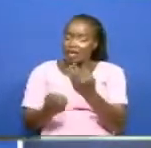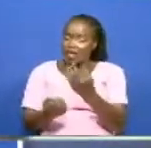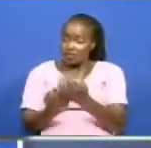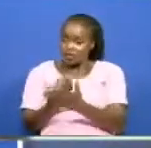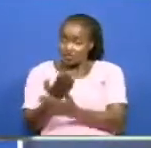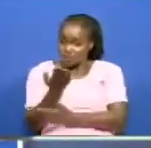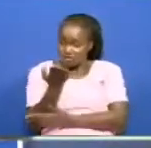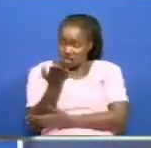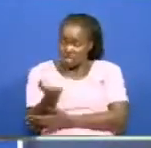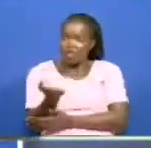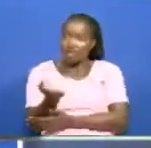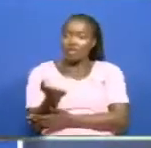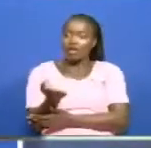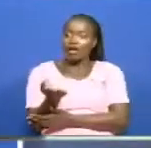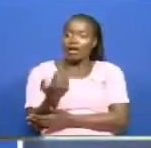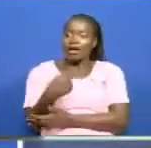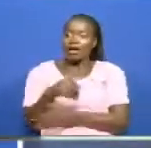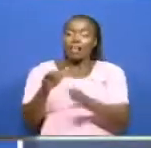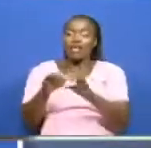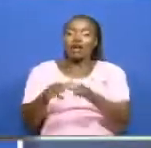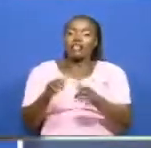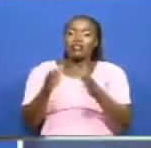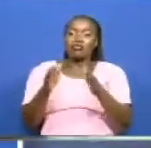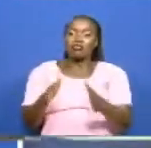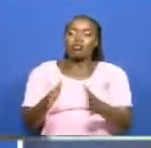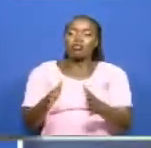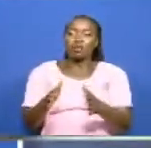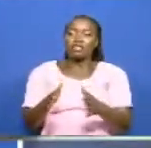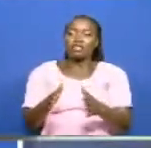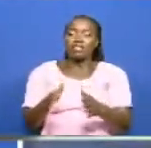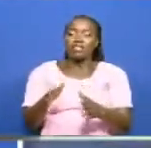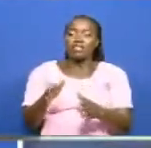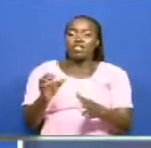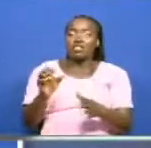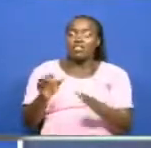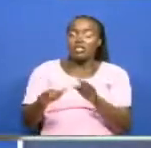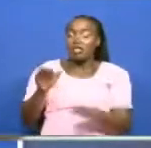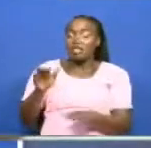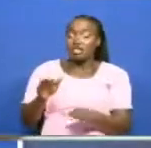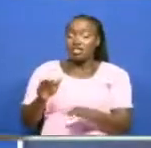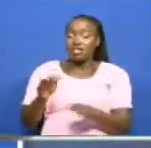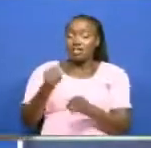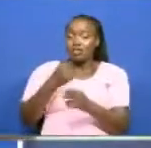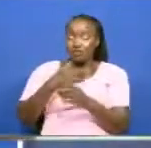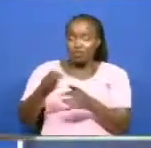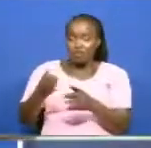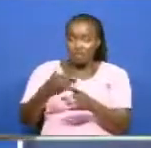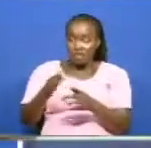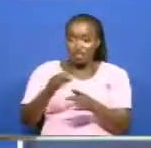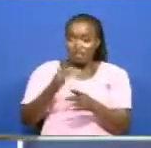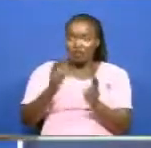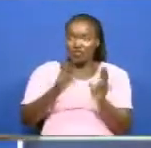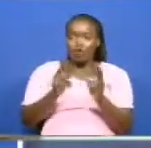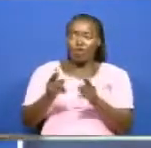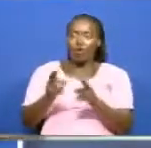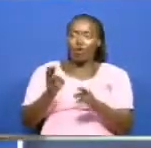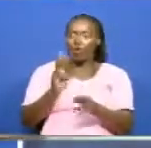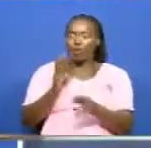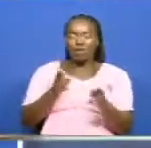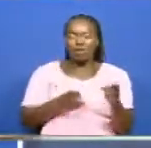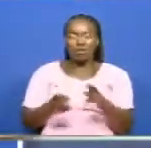ya bahari. Sasa sisi wakulima, kilimo cha seaweed hufanyika kwenye bahari, hakifanyiki kwenye maji ya